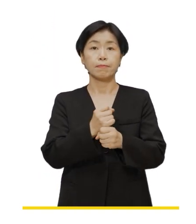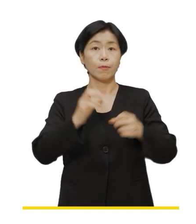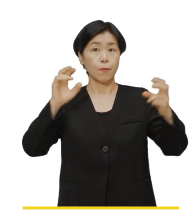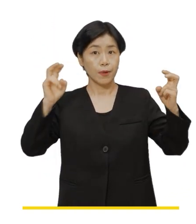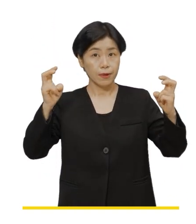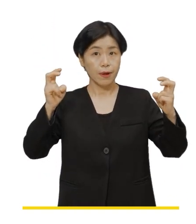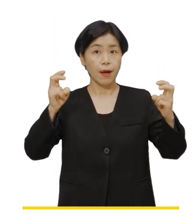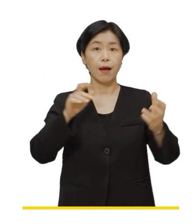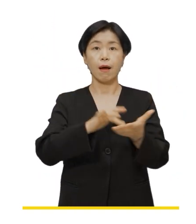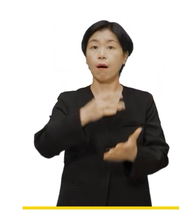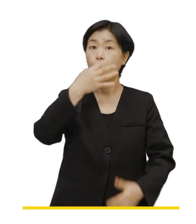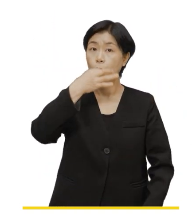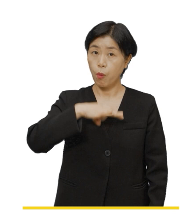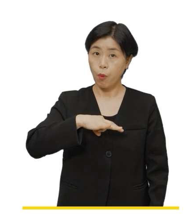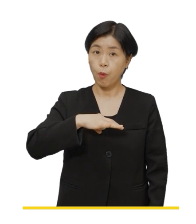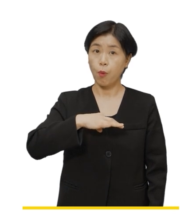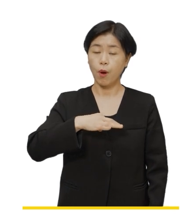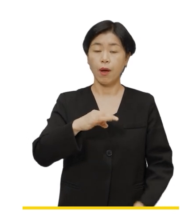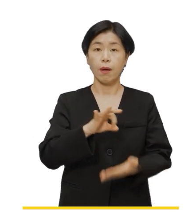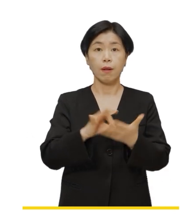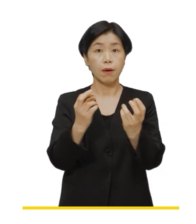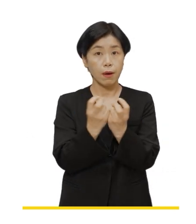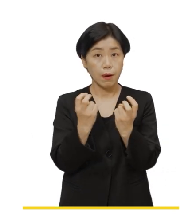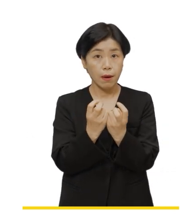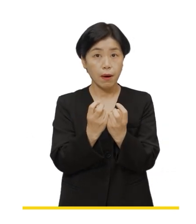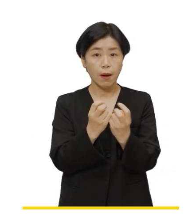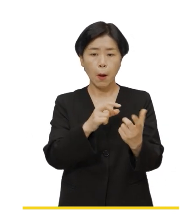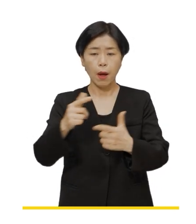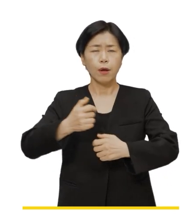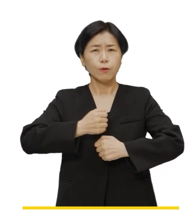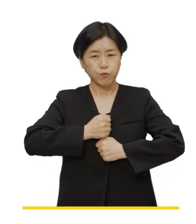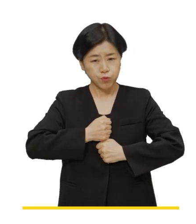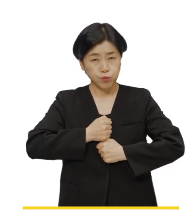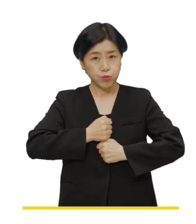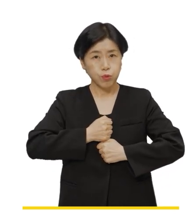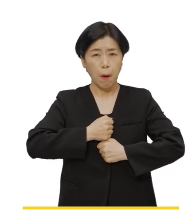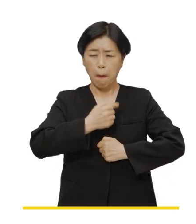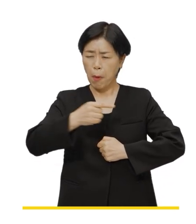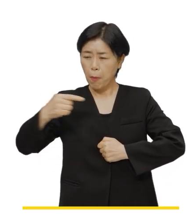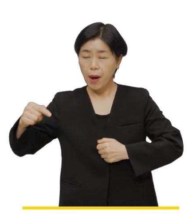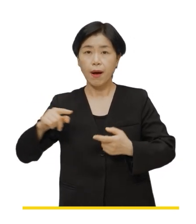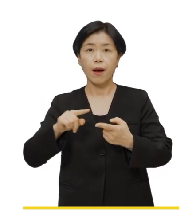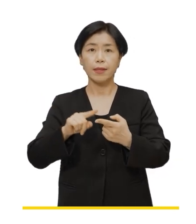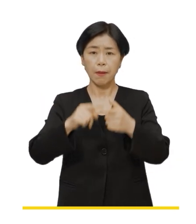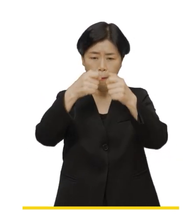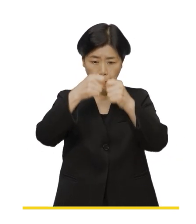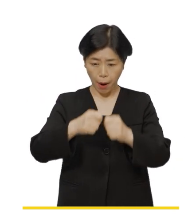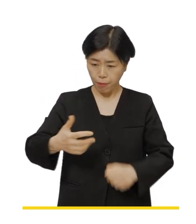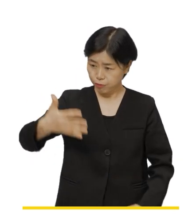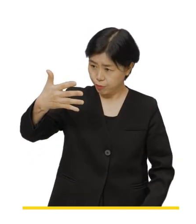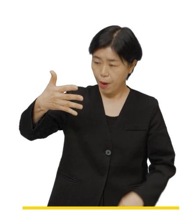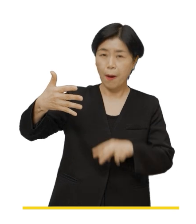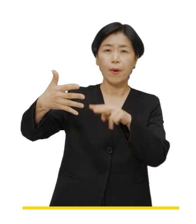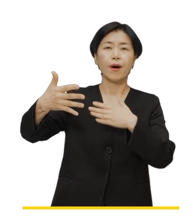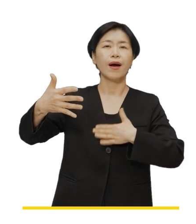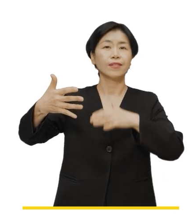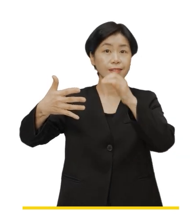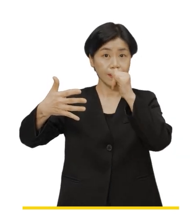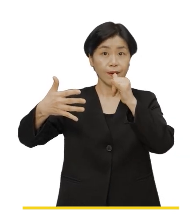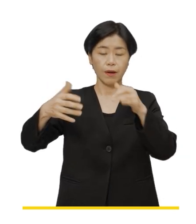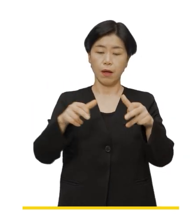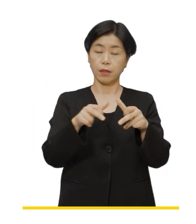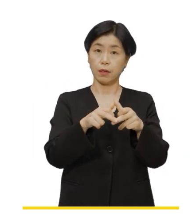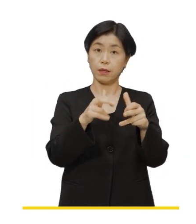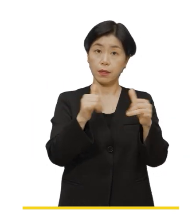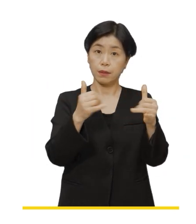회사, 약의 효과, 사용 방법, 사용할 때 주의할 점을 자세히 확인할 수 있고,